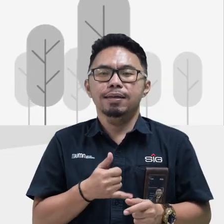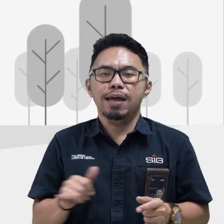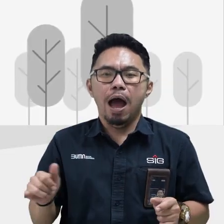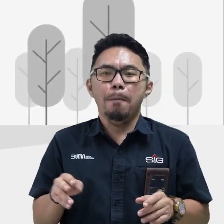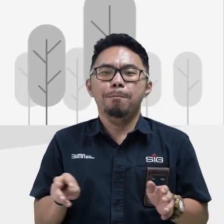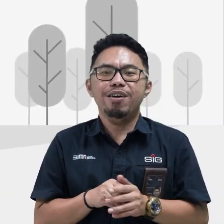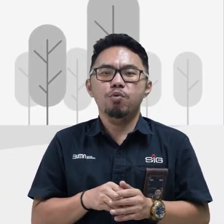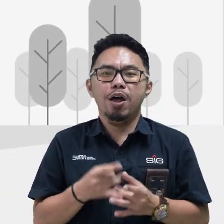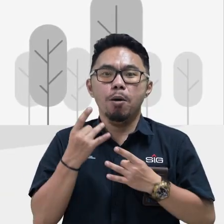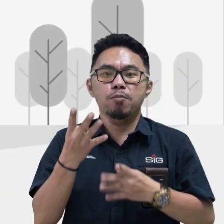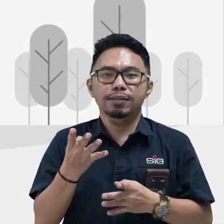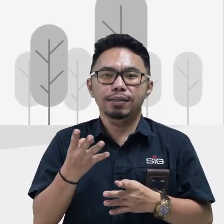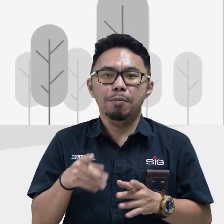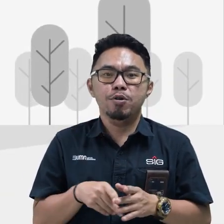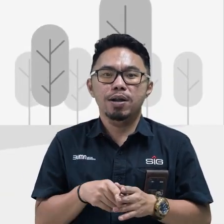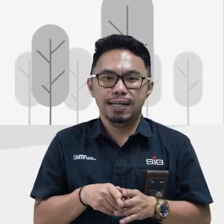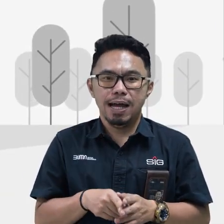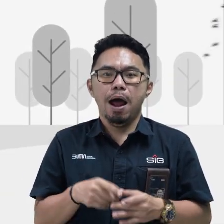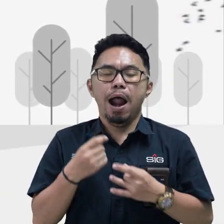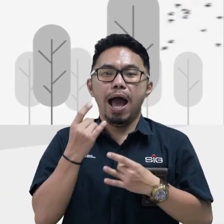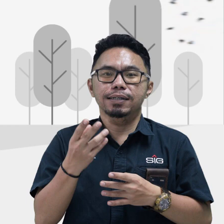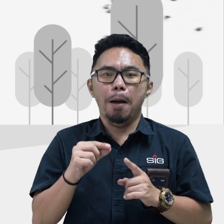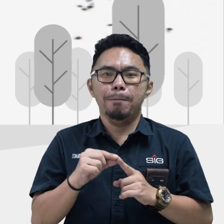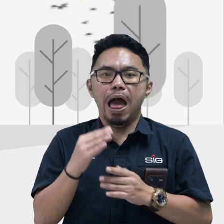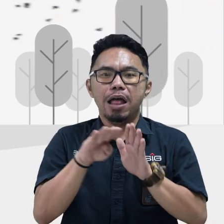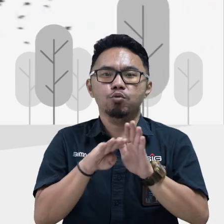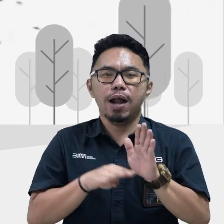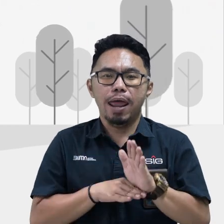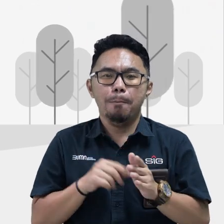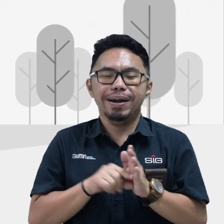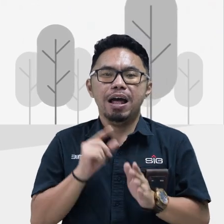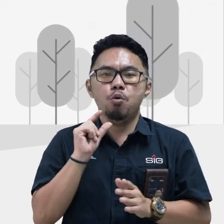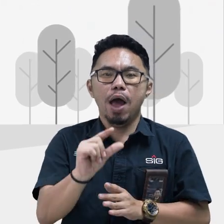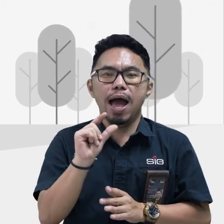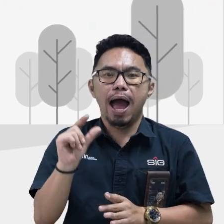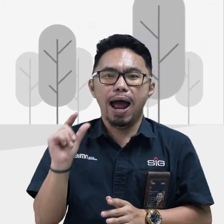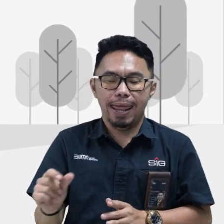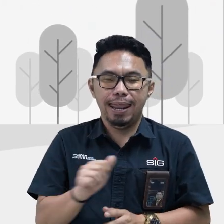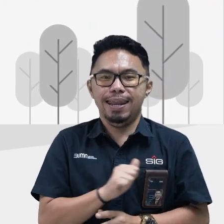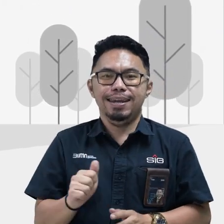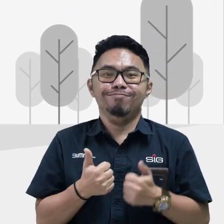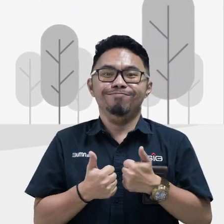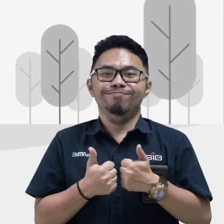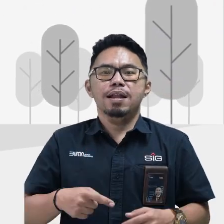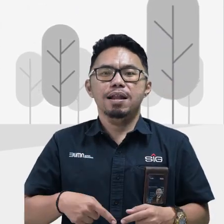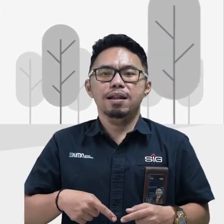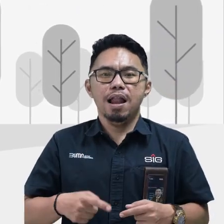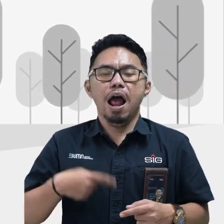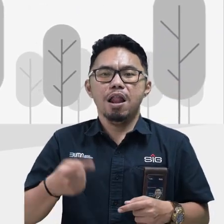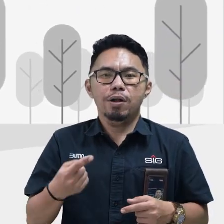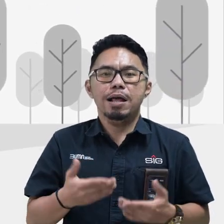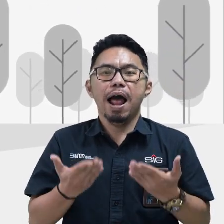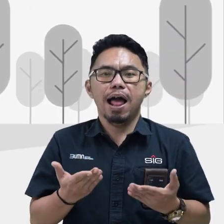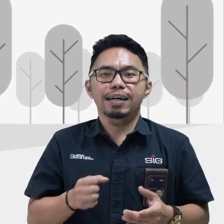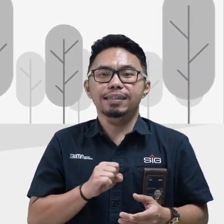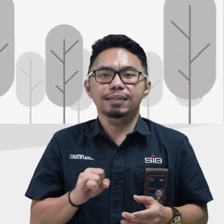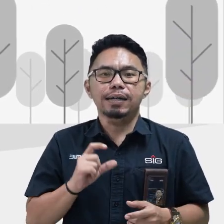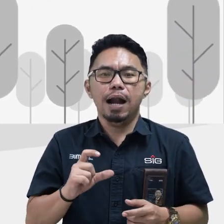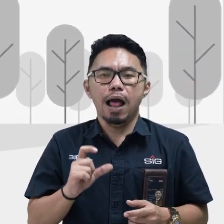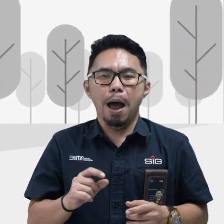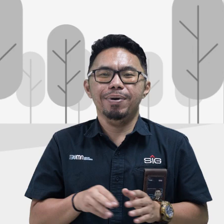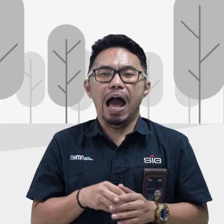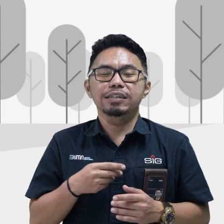hak memperoleh dan atau menggunakan informasi publik berdasarkan peraturan perundang-undangan.